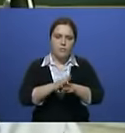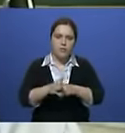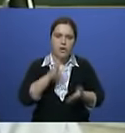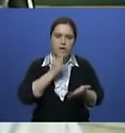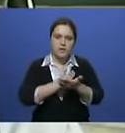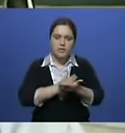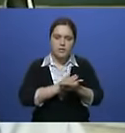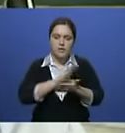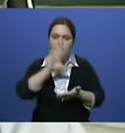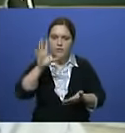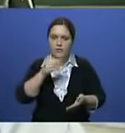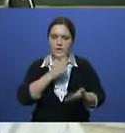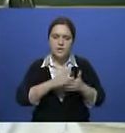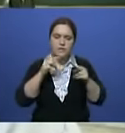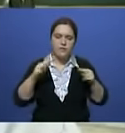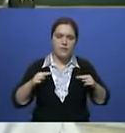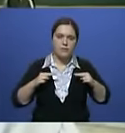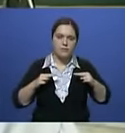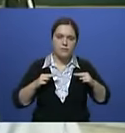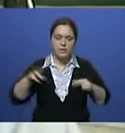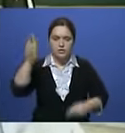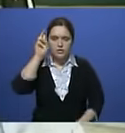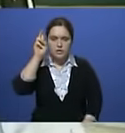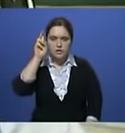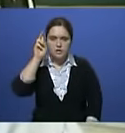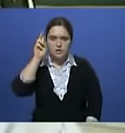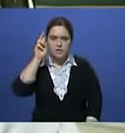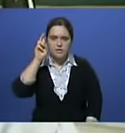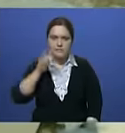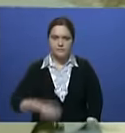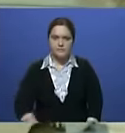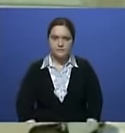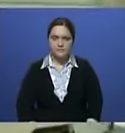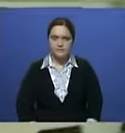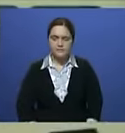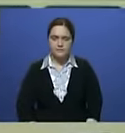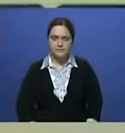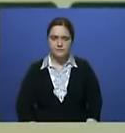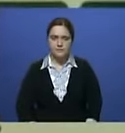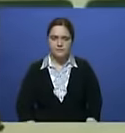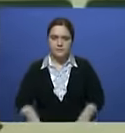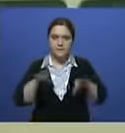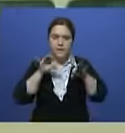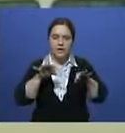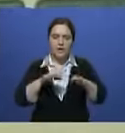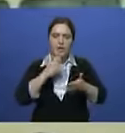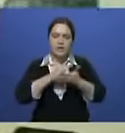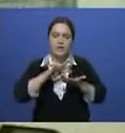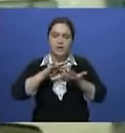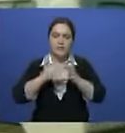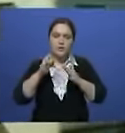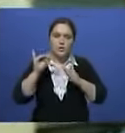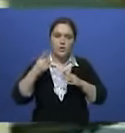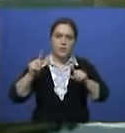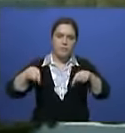скпн в общем очень большое внимание уделяется государством именно медицине кстати одна из машин уехала в сторону села тургень Где